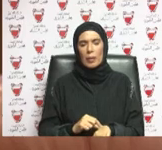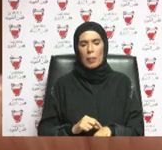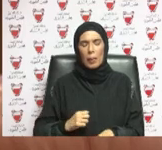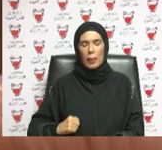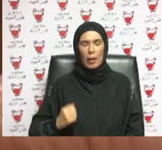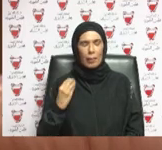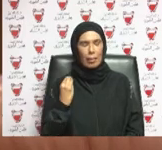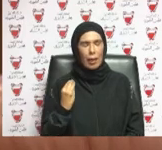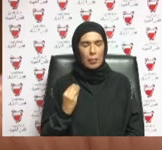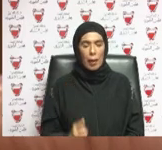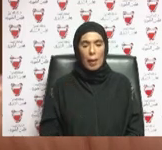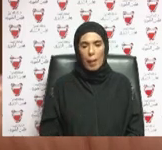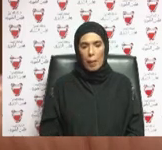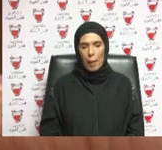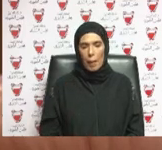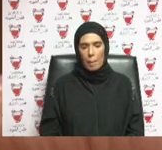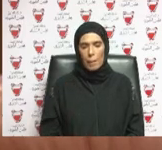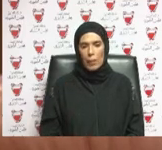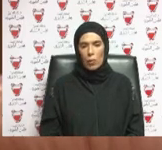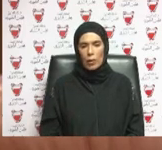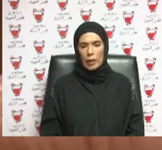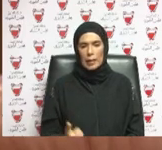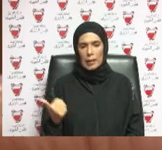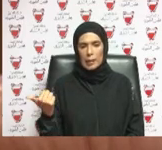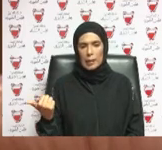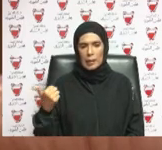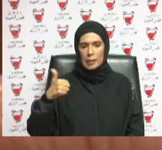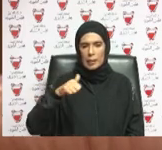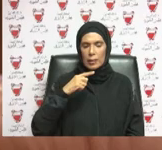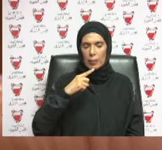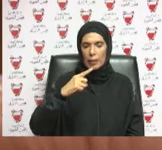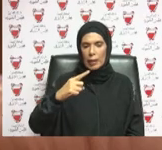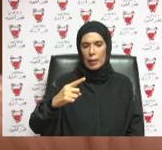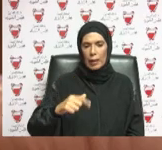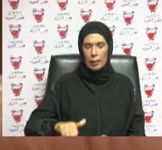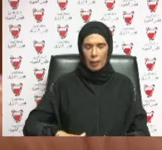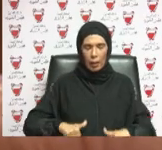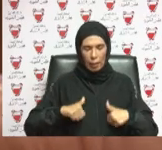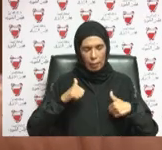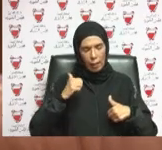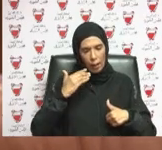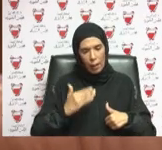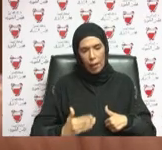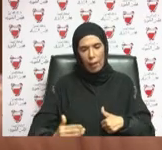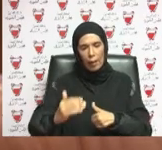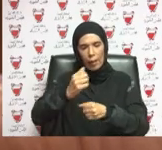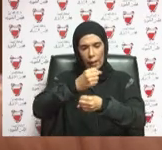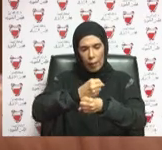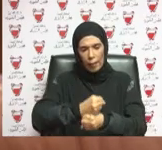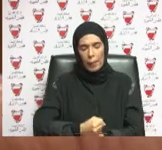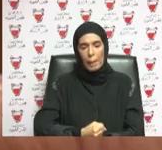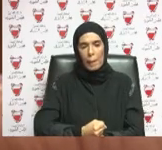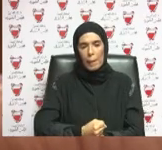الطيبة. على مدى 6 عقود من حياته المديدة كرسها من